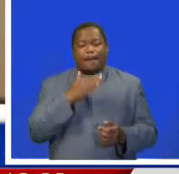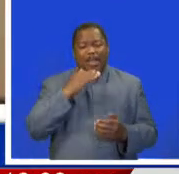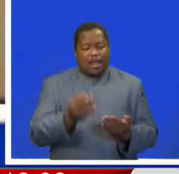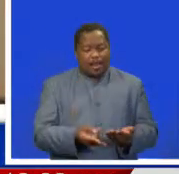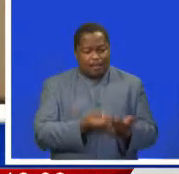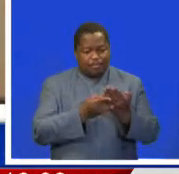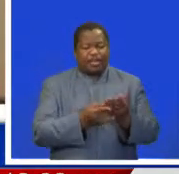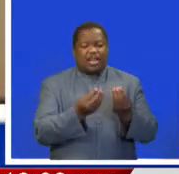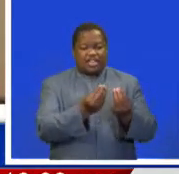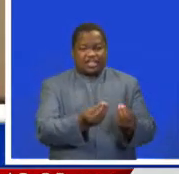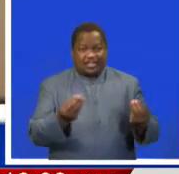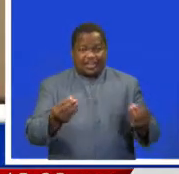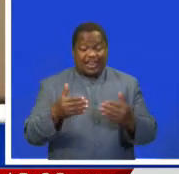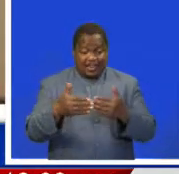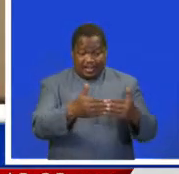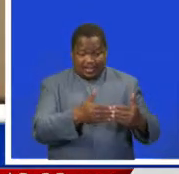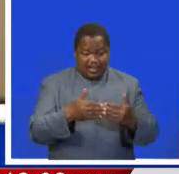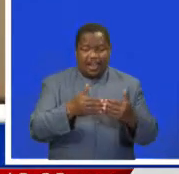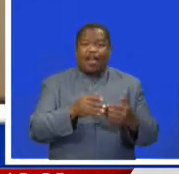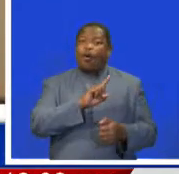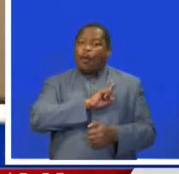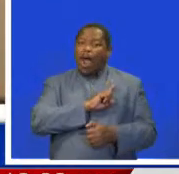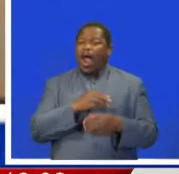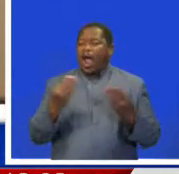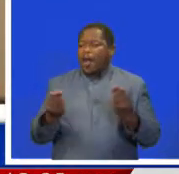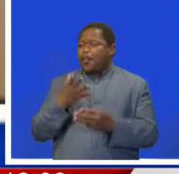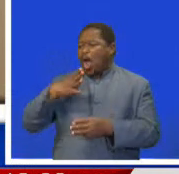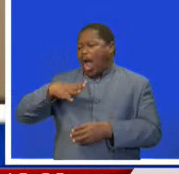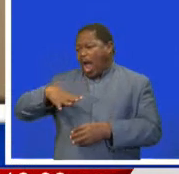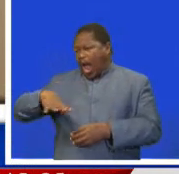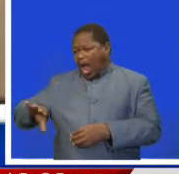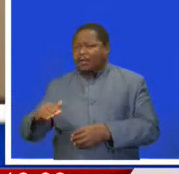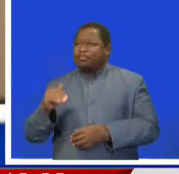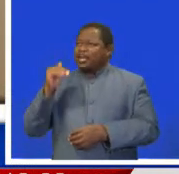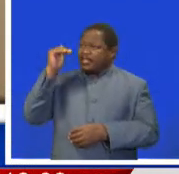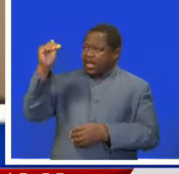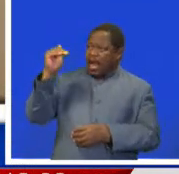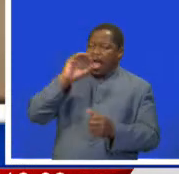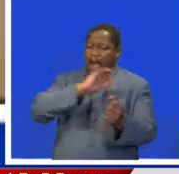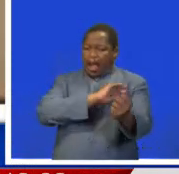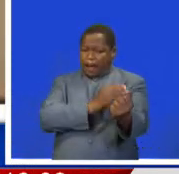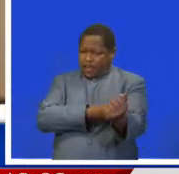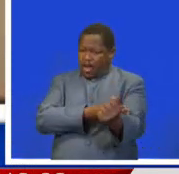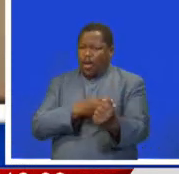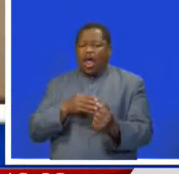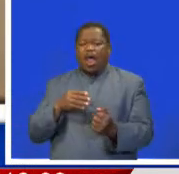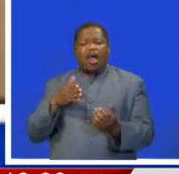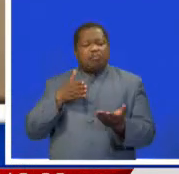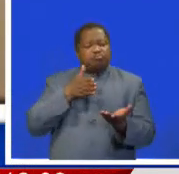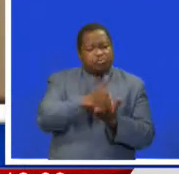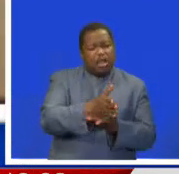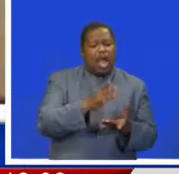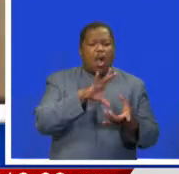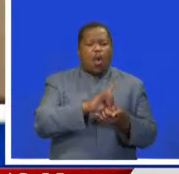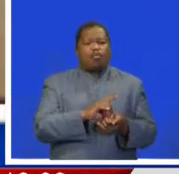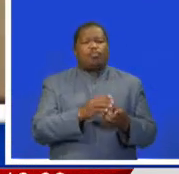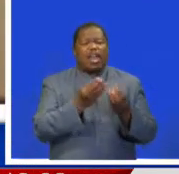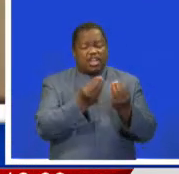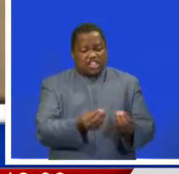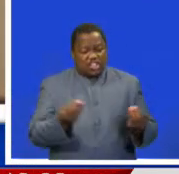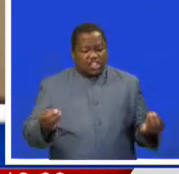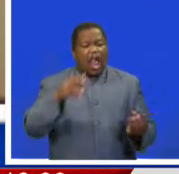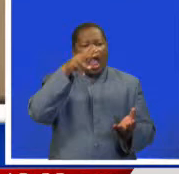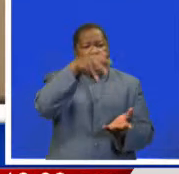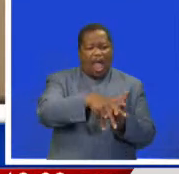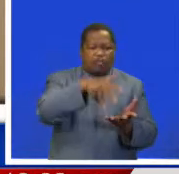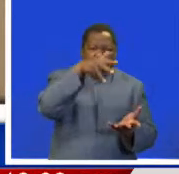siyalimisuse lemasela lethu ngokuthi labantu bana sesibagilisa deep nekwe ukuthi ke lomthetho lomhle ngokuthi